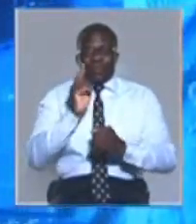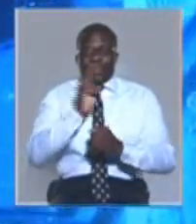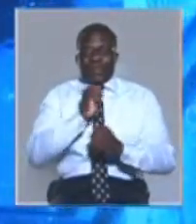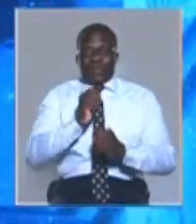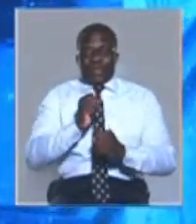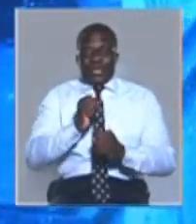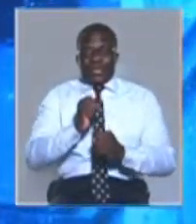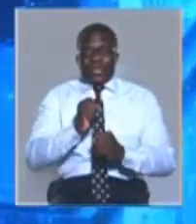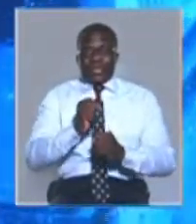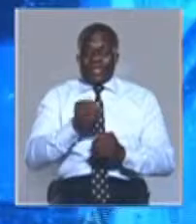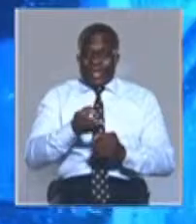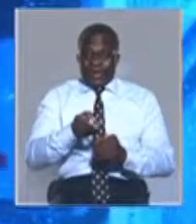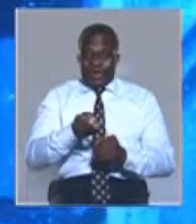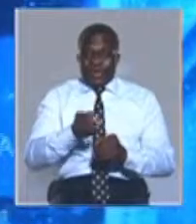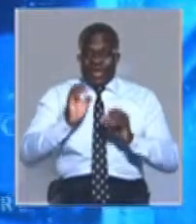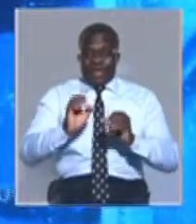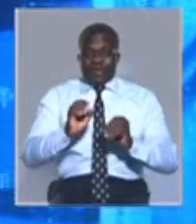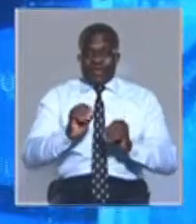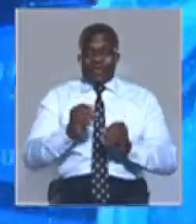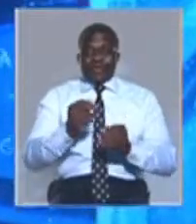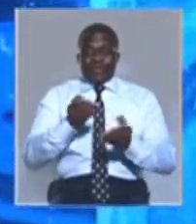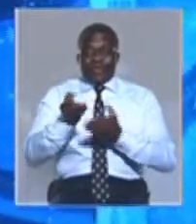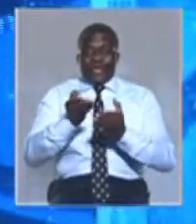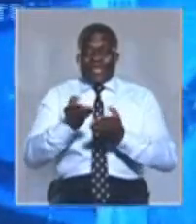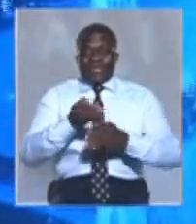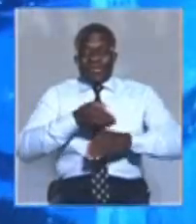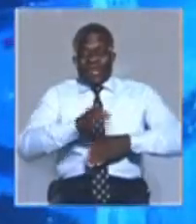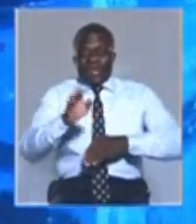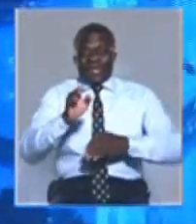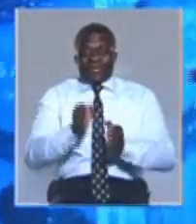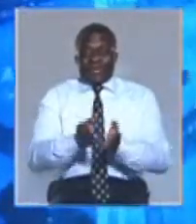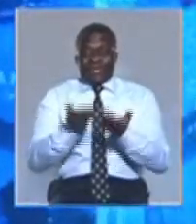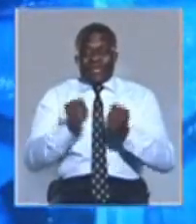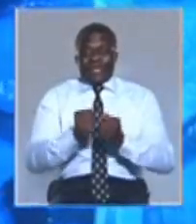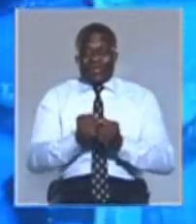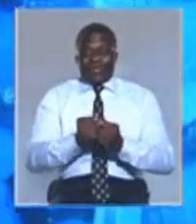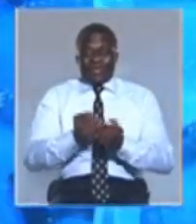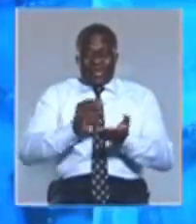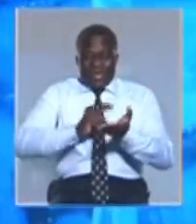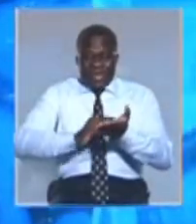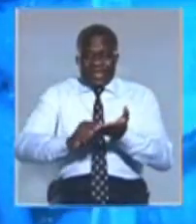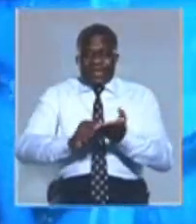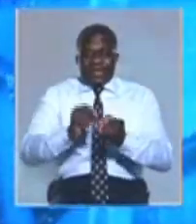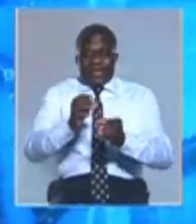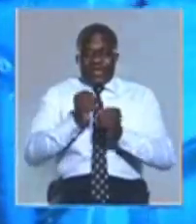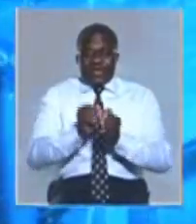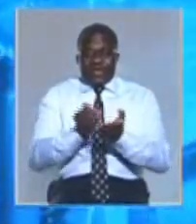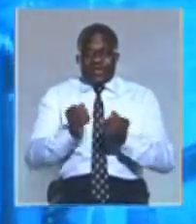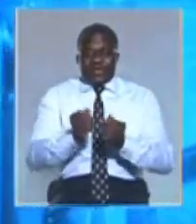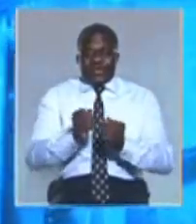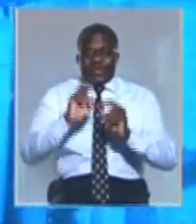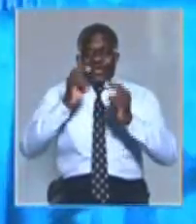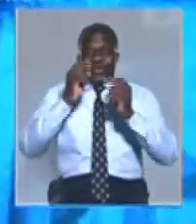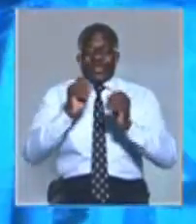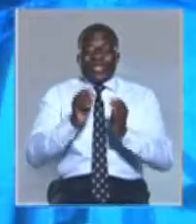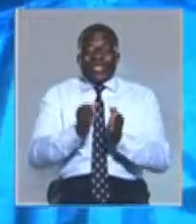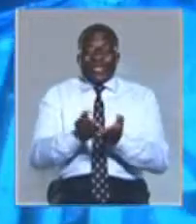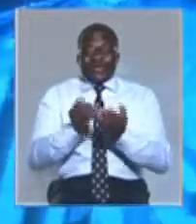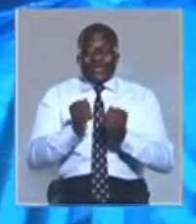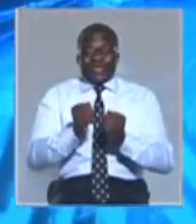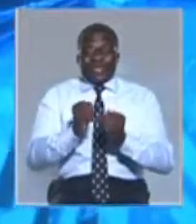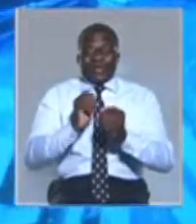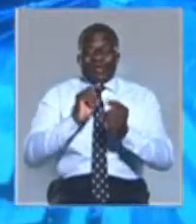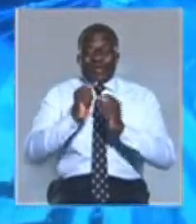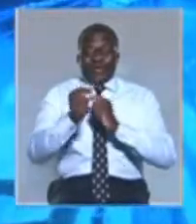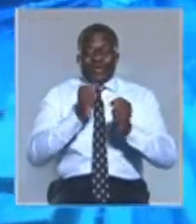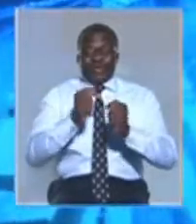du lac Aimé a servi de théâtre à un lancement d'ouvrage. Le genre littéraire, un recueil de nouvelles. Le titre du livre, Le tournoi